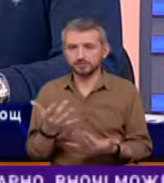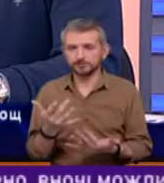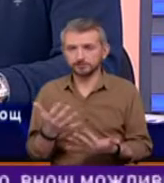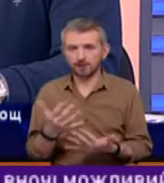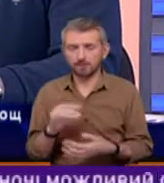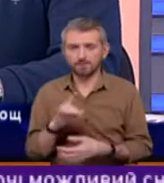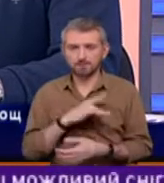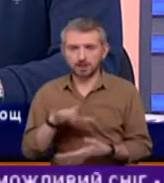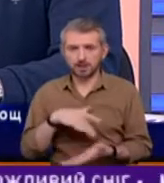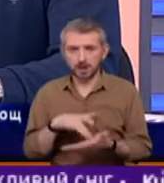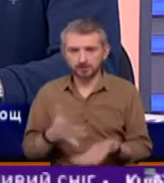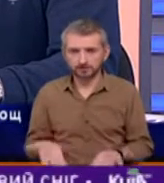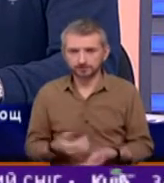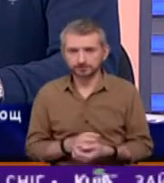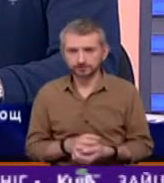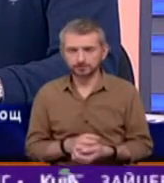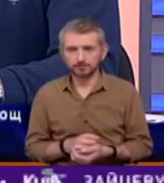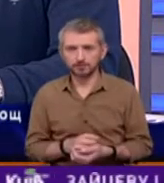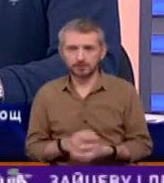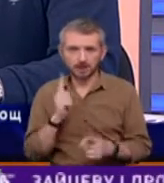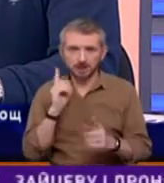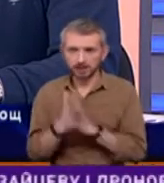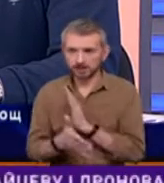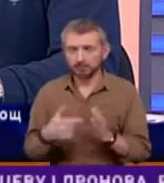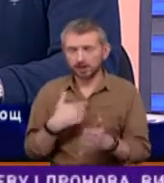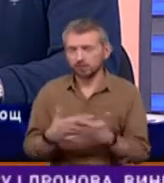в Белград. Я йому тоді